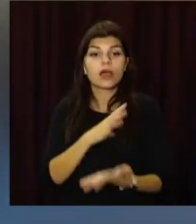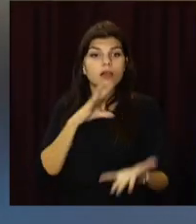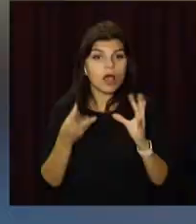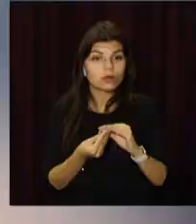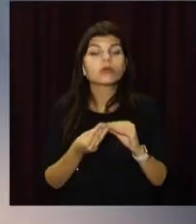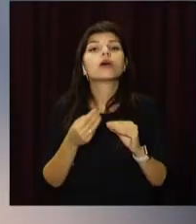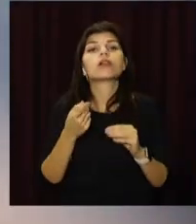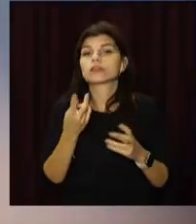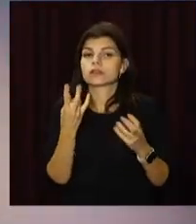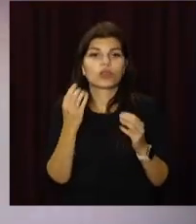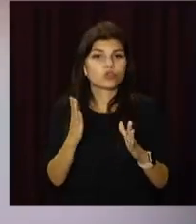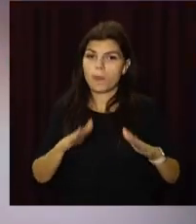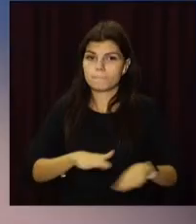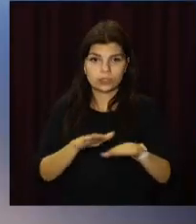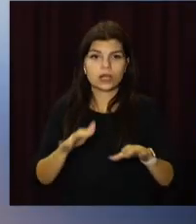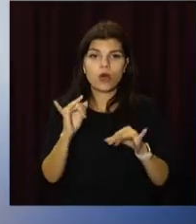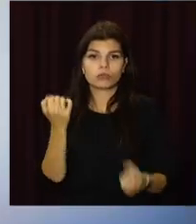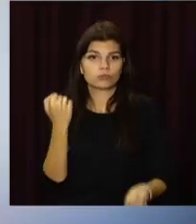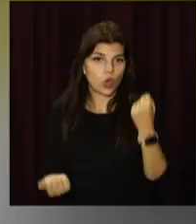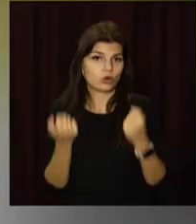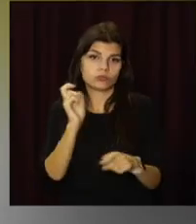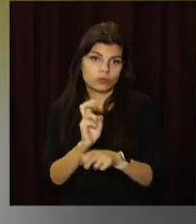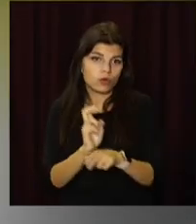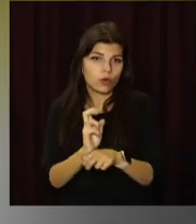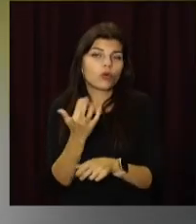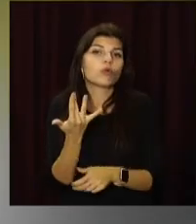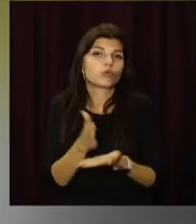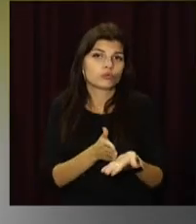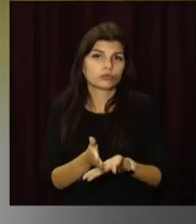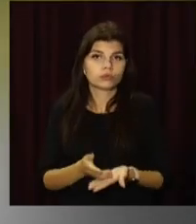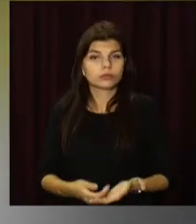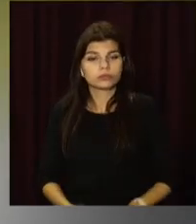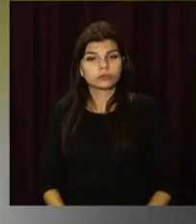наполегливих тренувань не тільки в басейні, але й у спортзалі.